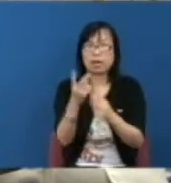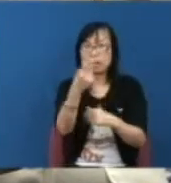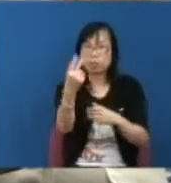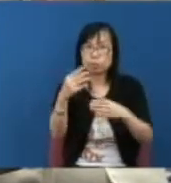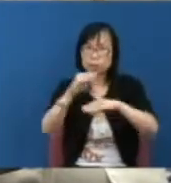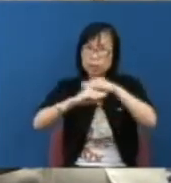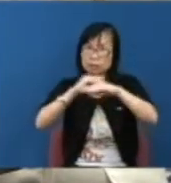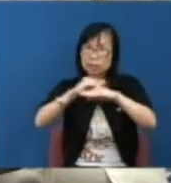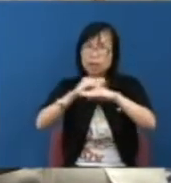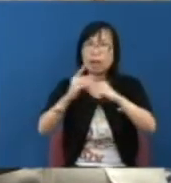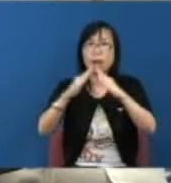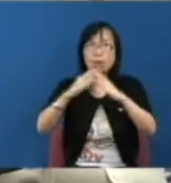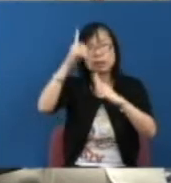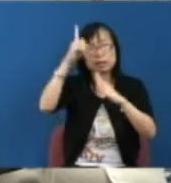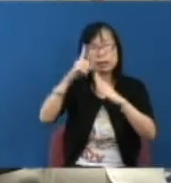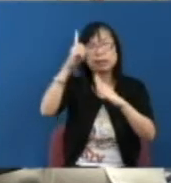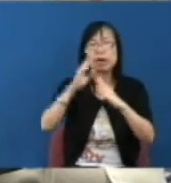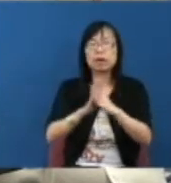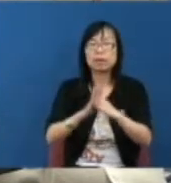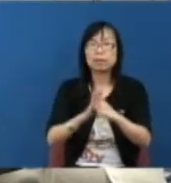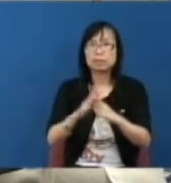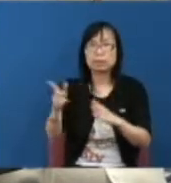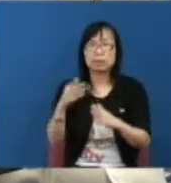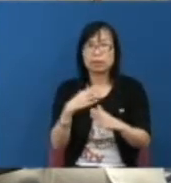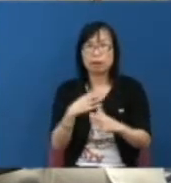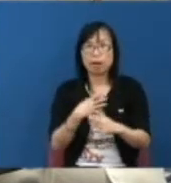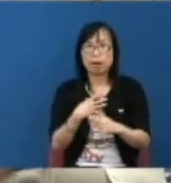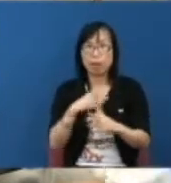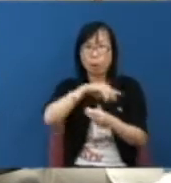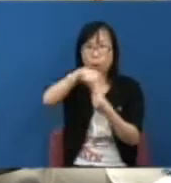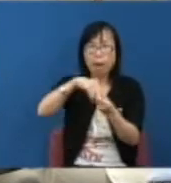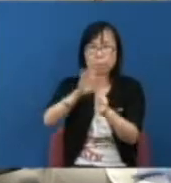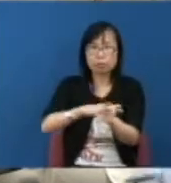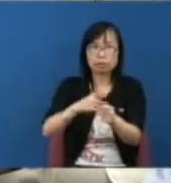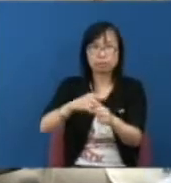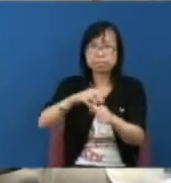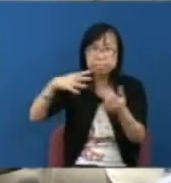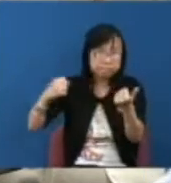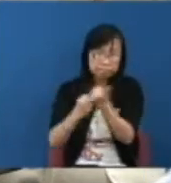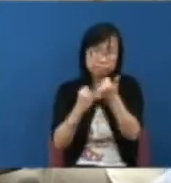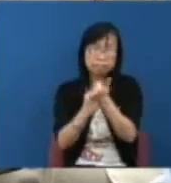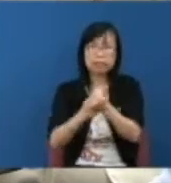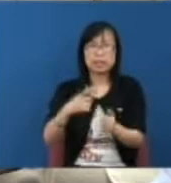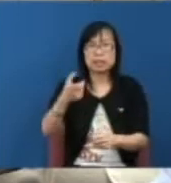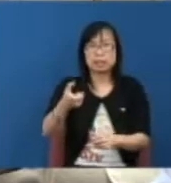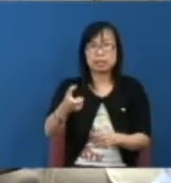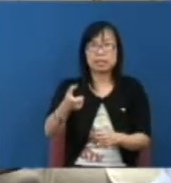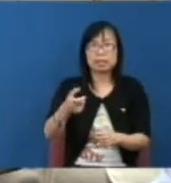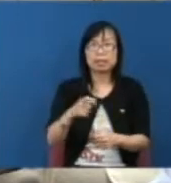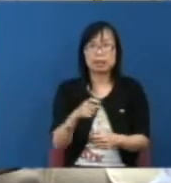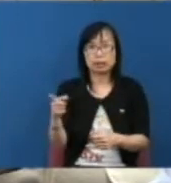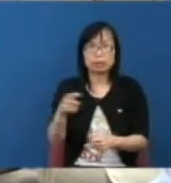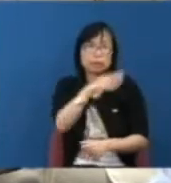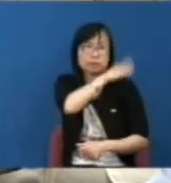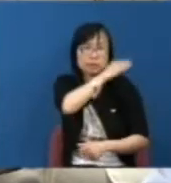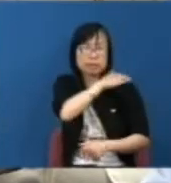一個綠色嘅天台啊嘛。其實佢哋做呢種咧，反而就係環保署咧係全力支持，同埋咧嗰啲費用基本上由佢哋承擔咗